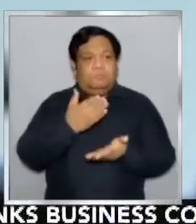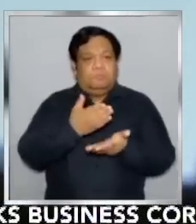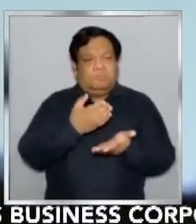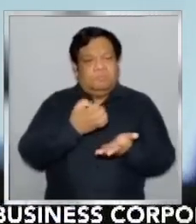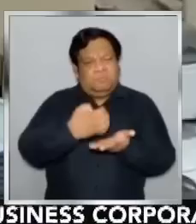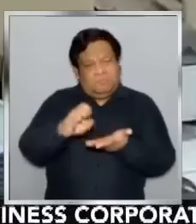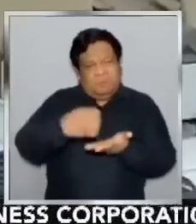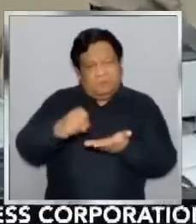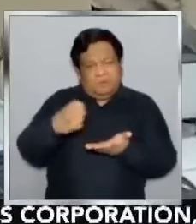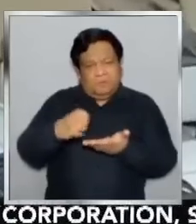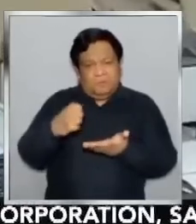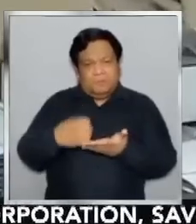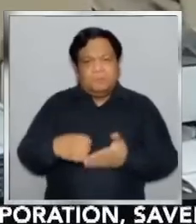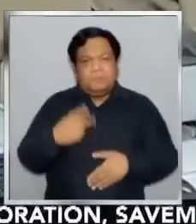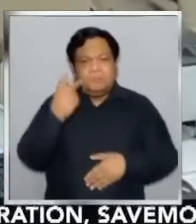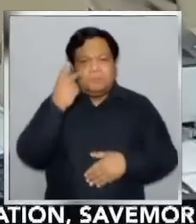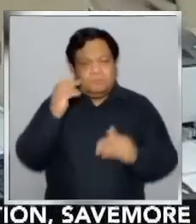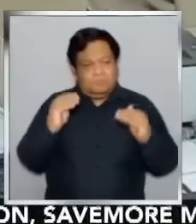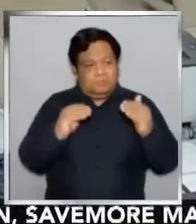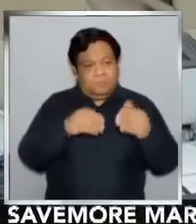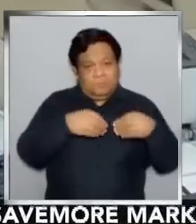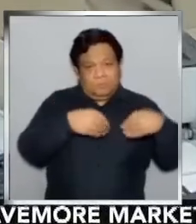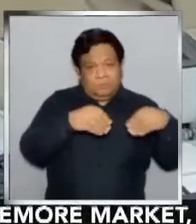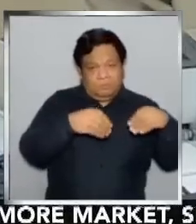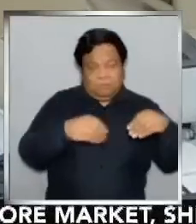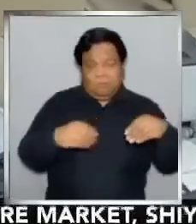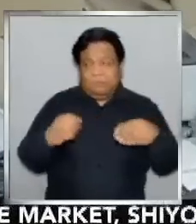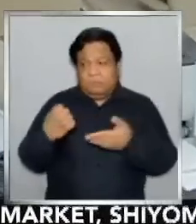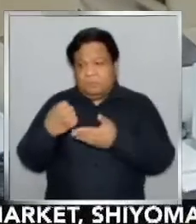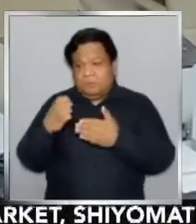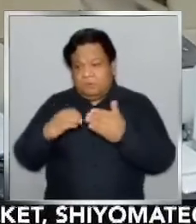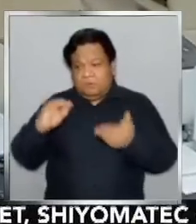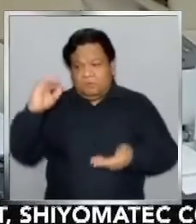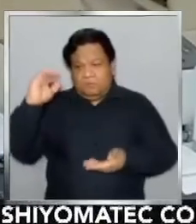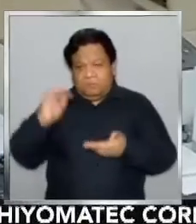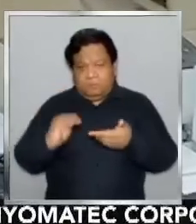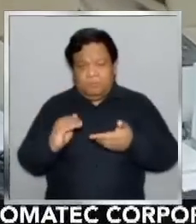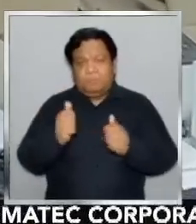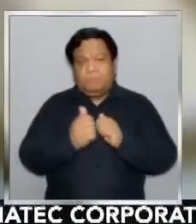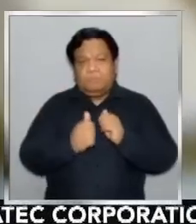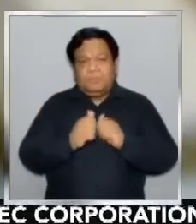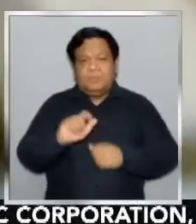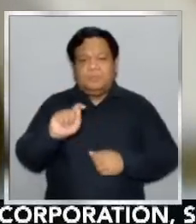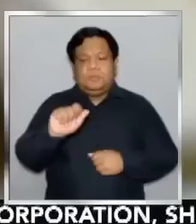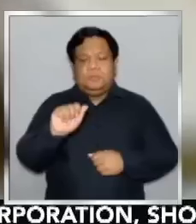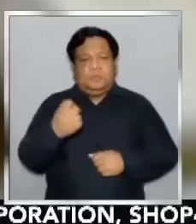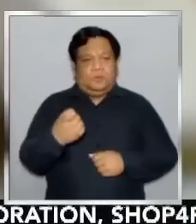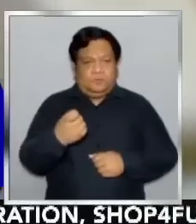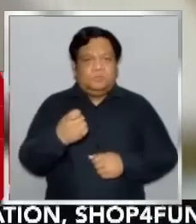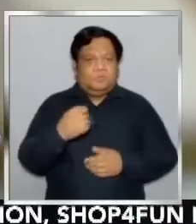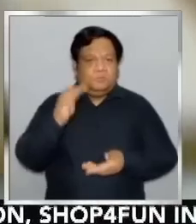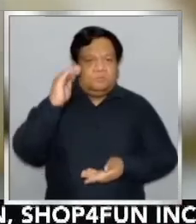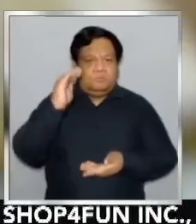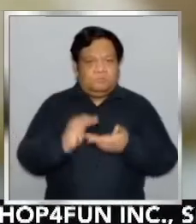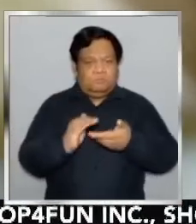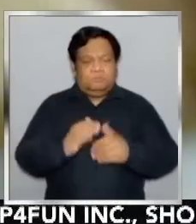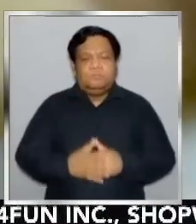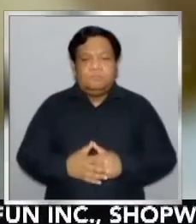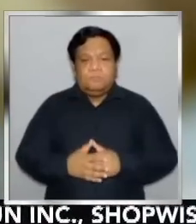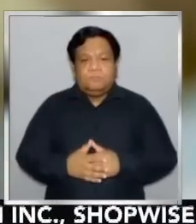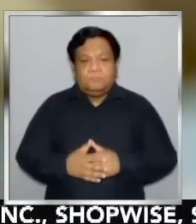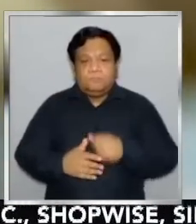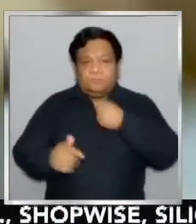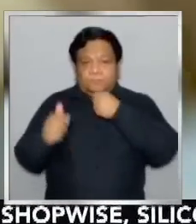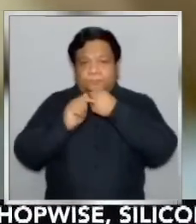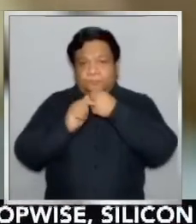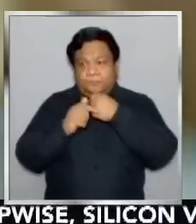versus expenses, bababa yung kanilang income. So, liit yung tax na babayaran nila. Kapag gawa ng umano'y paying resibo, meron silang